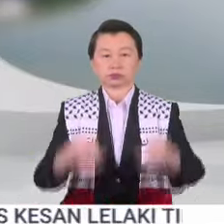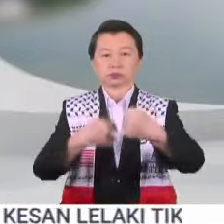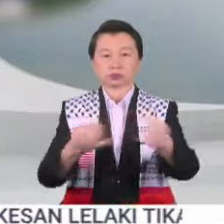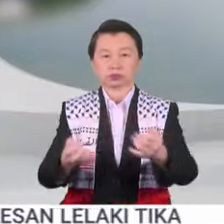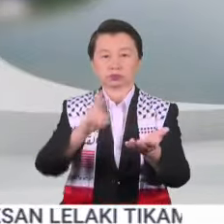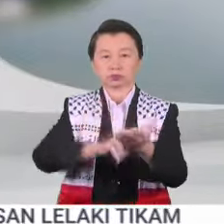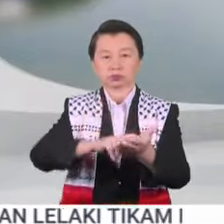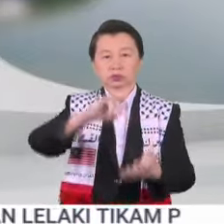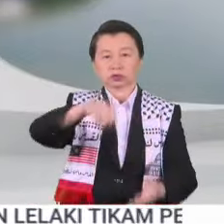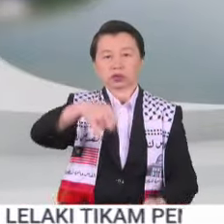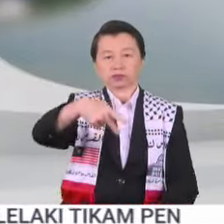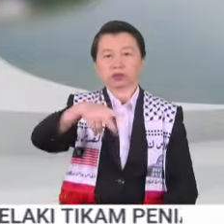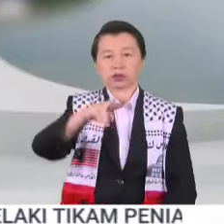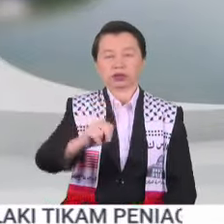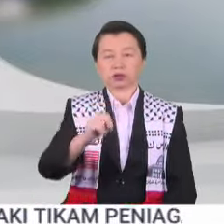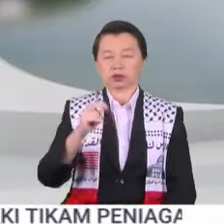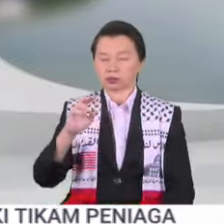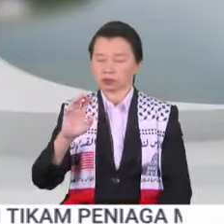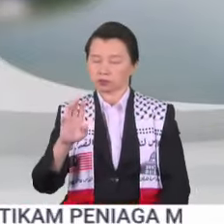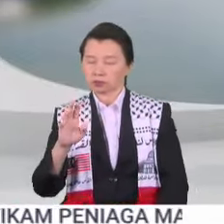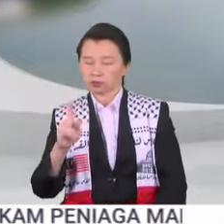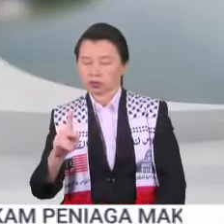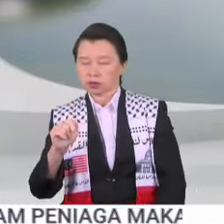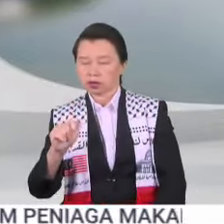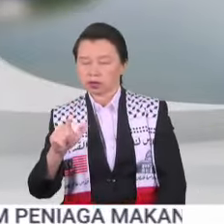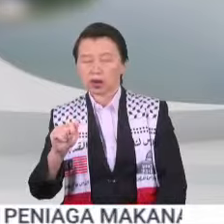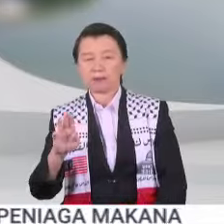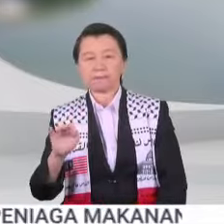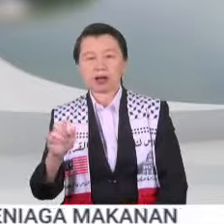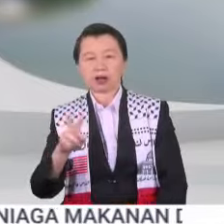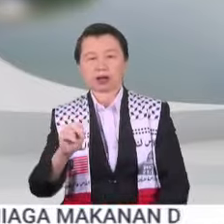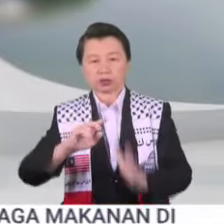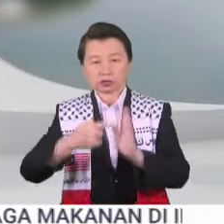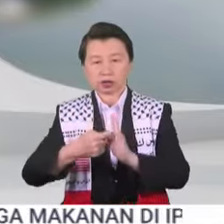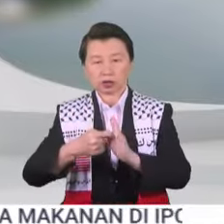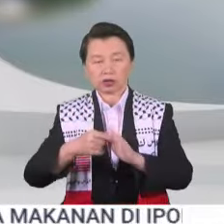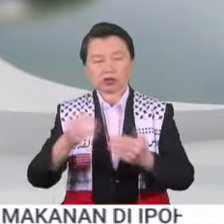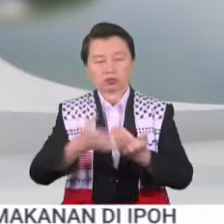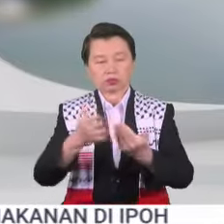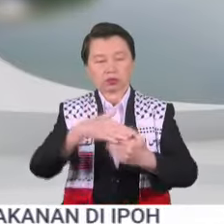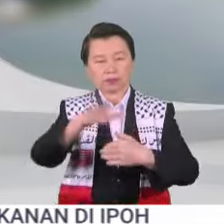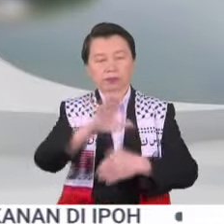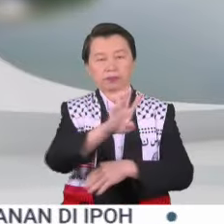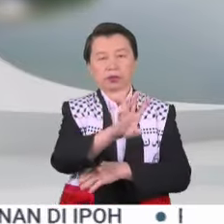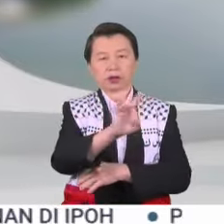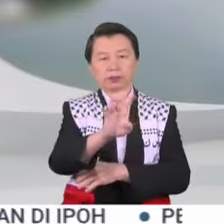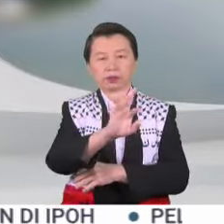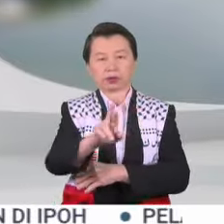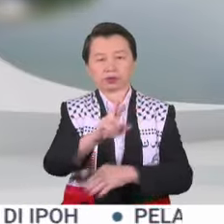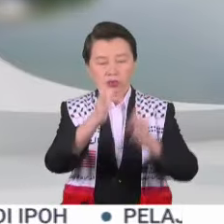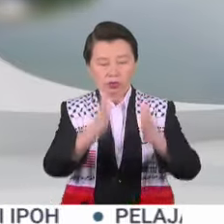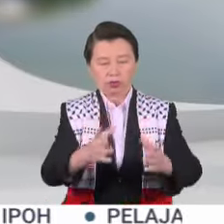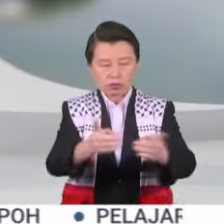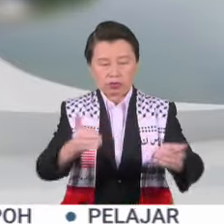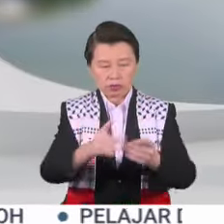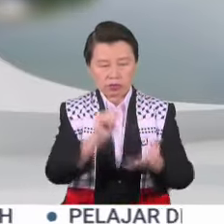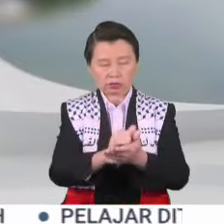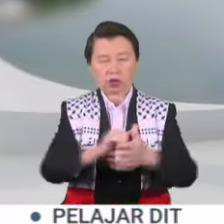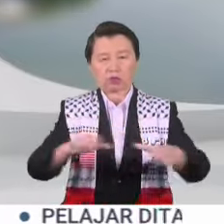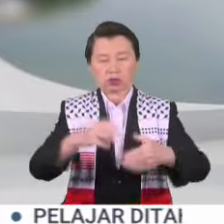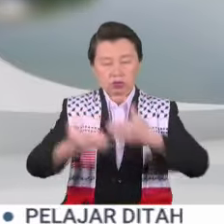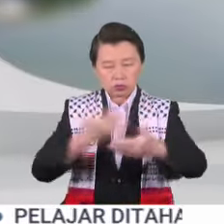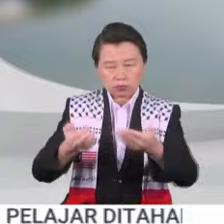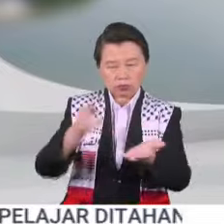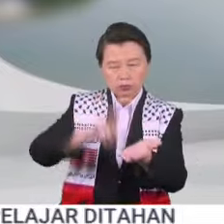Jabatan Pendaftaran Negara JPN Daerah Kelabakan yang memulakan operasinya Jumaat lepas memudahkan lebih 48,000 penduduk daerah berkenaan melakukan